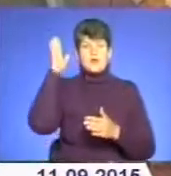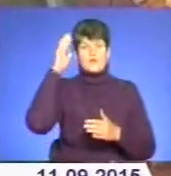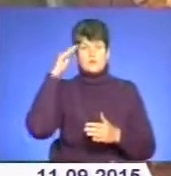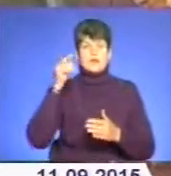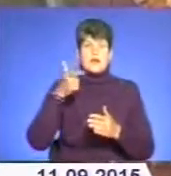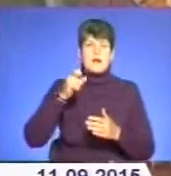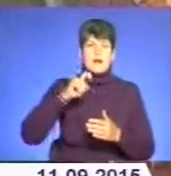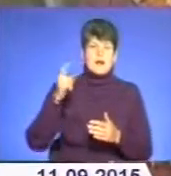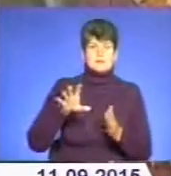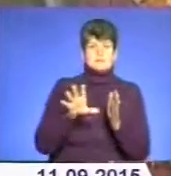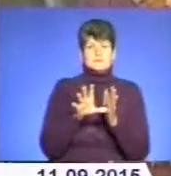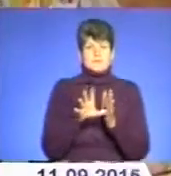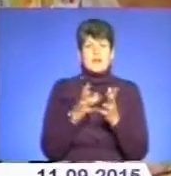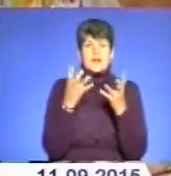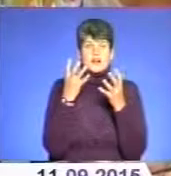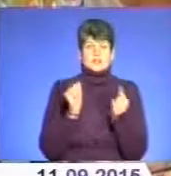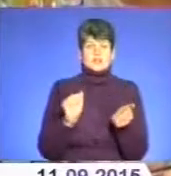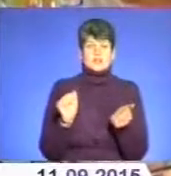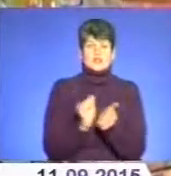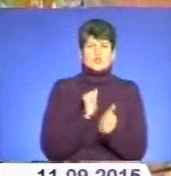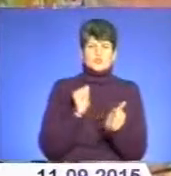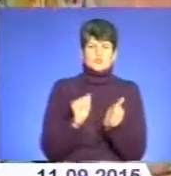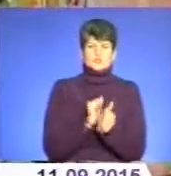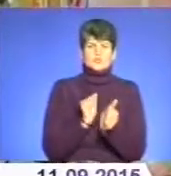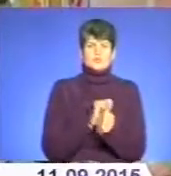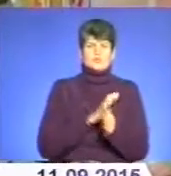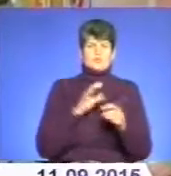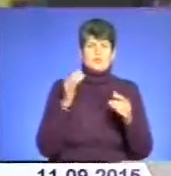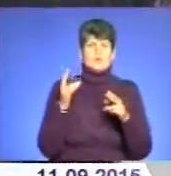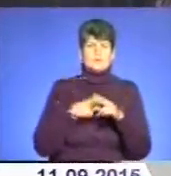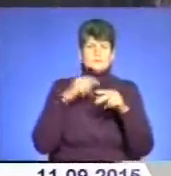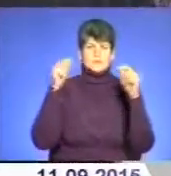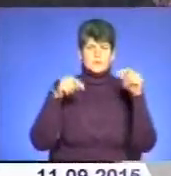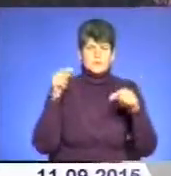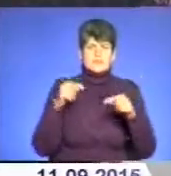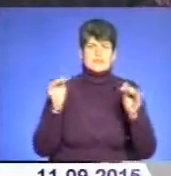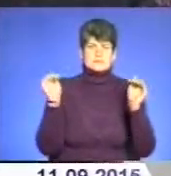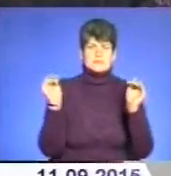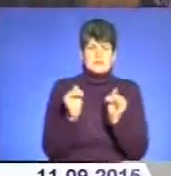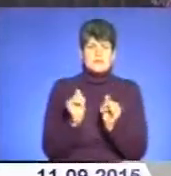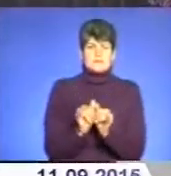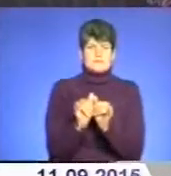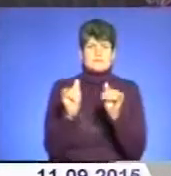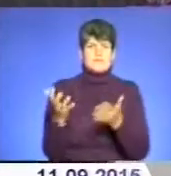А ще – засухою, яка зменшила цьогорічні врожаї деяких культур.